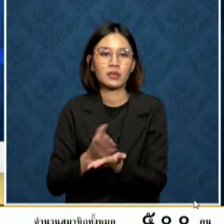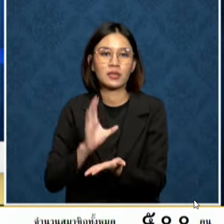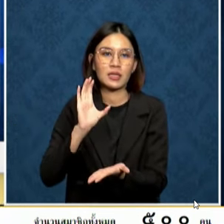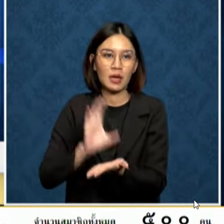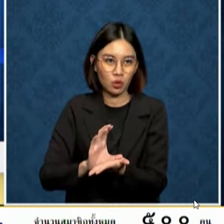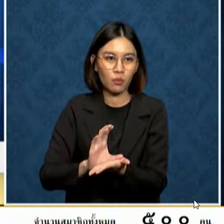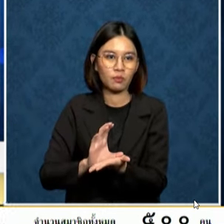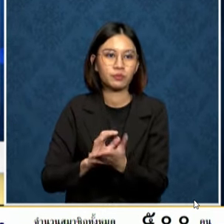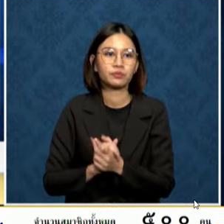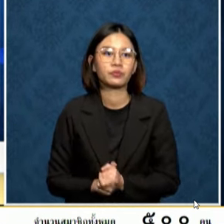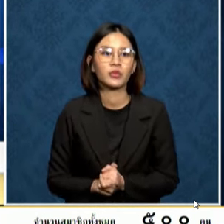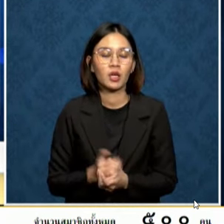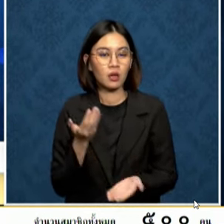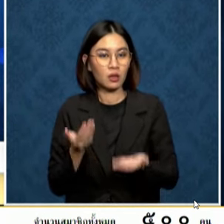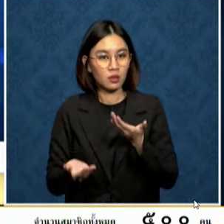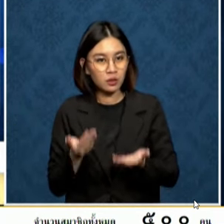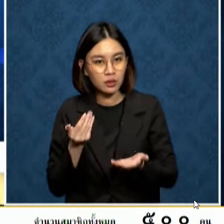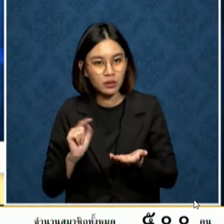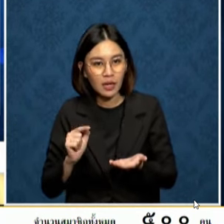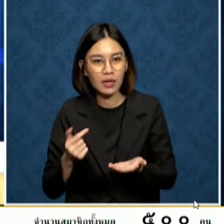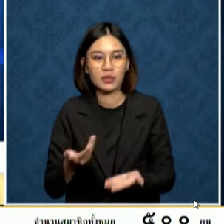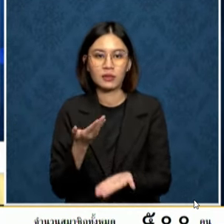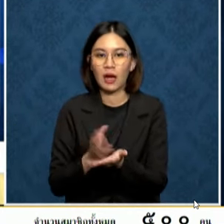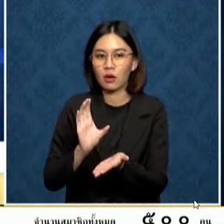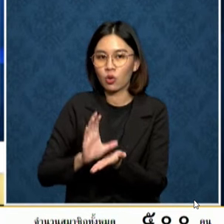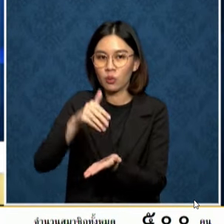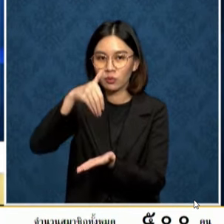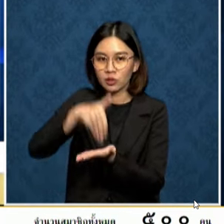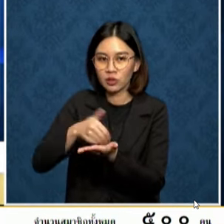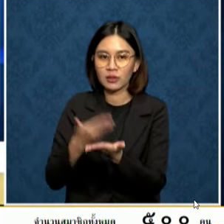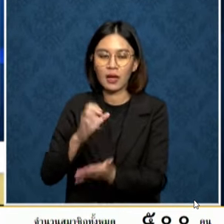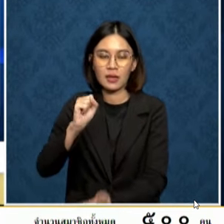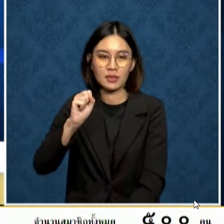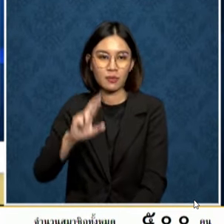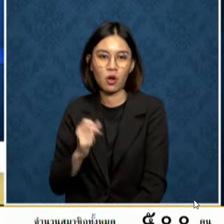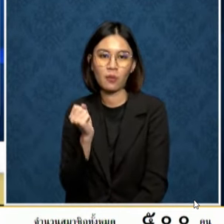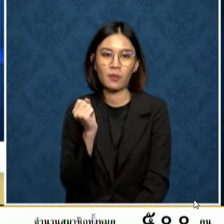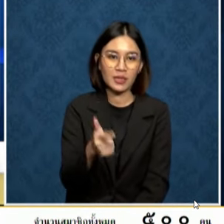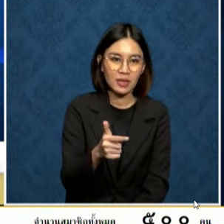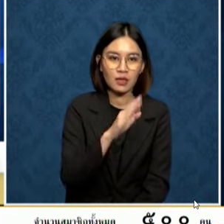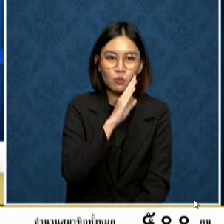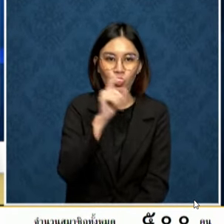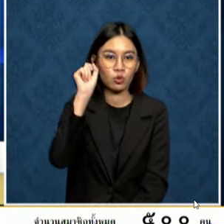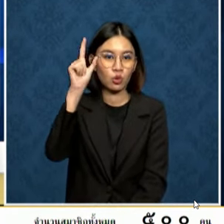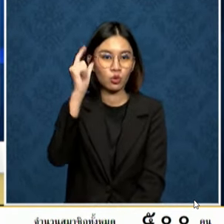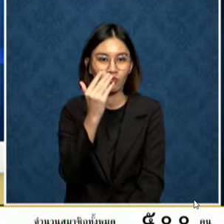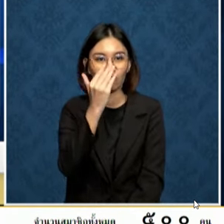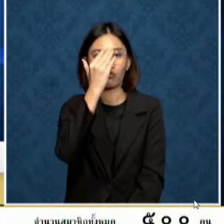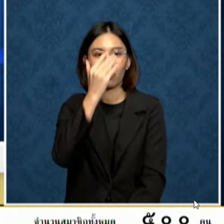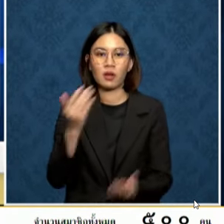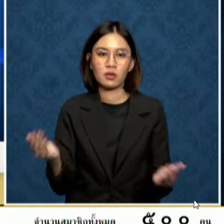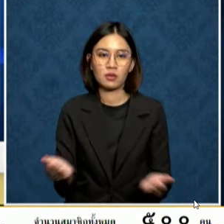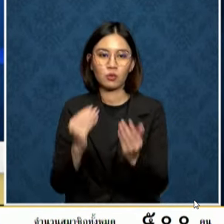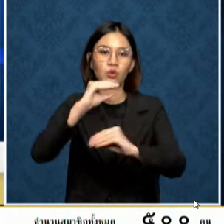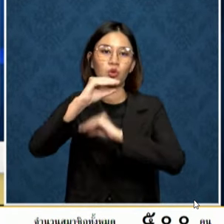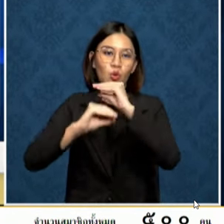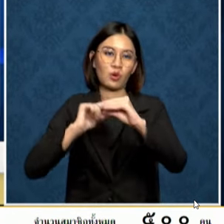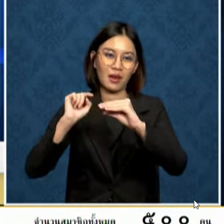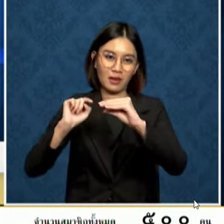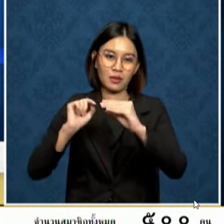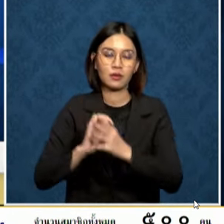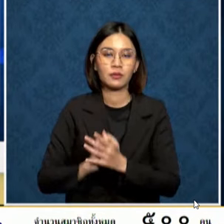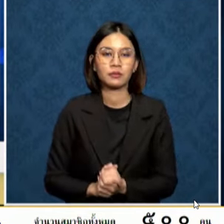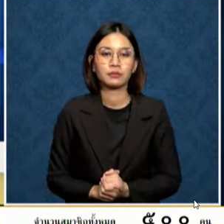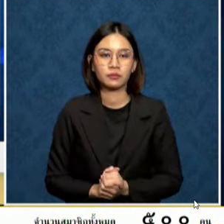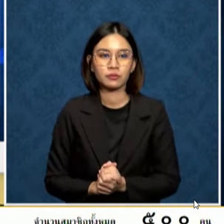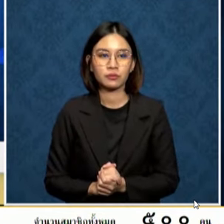ภาาน อยาเตีตัวนะฮะหรออาจจะมีการณำงบกางลายนเงสำรอง มาจ่ายกรณี ชุกเฉินมาสนับ Promise โ โคงการ con